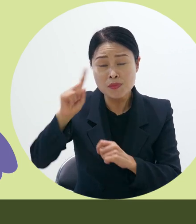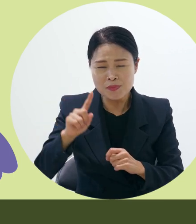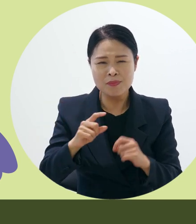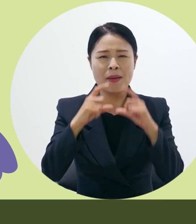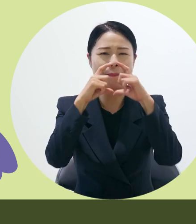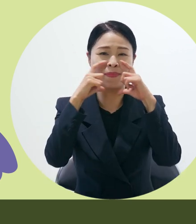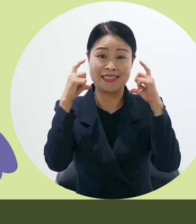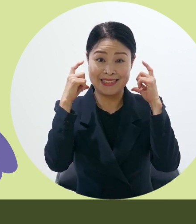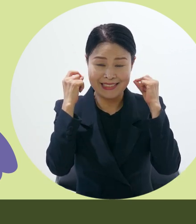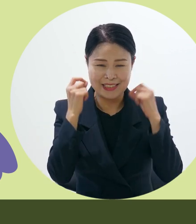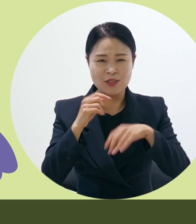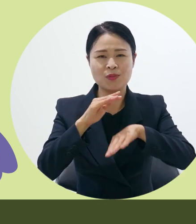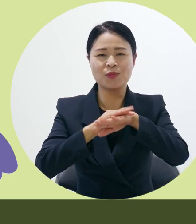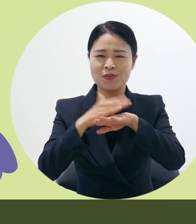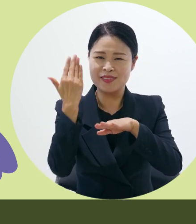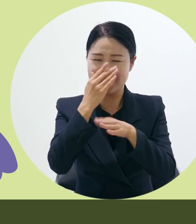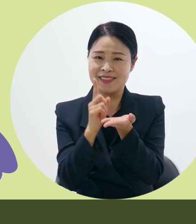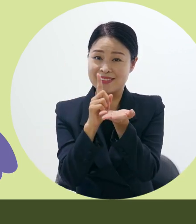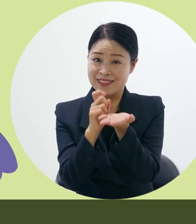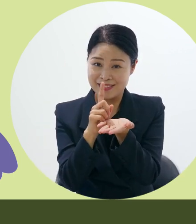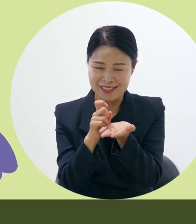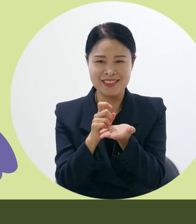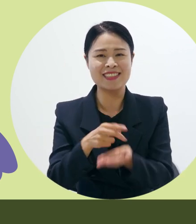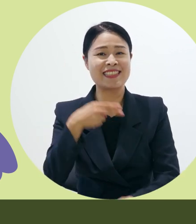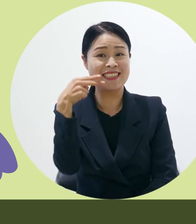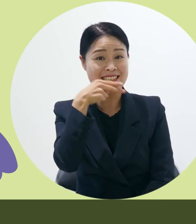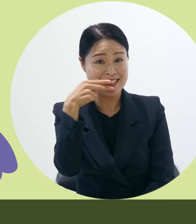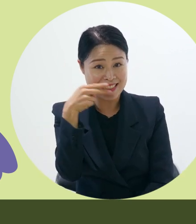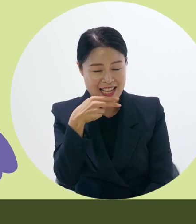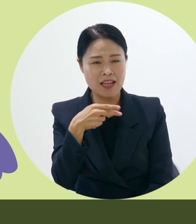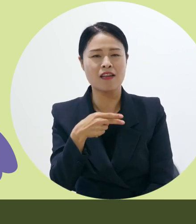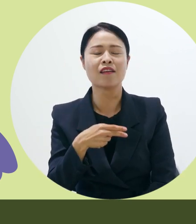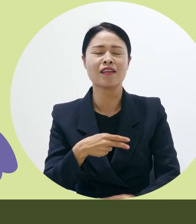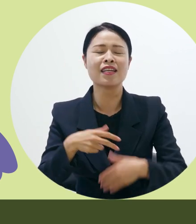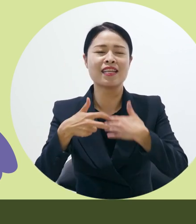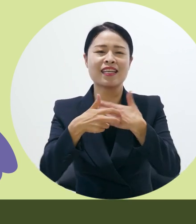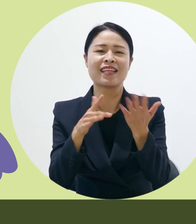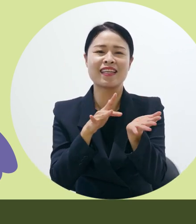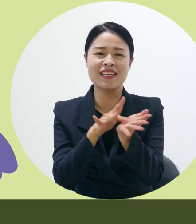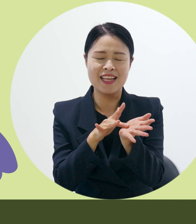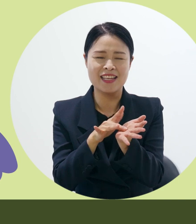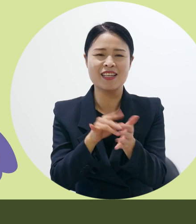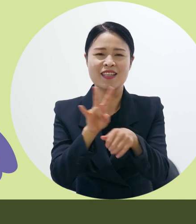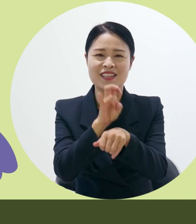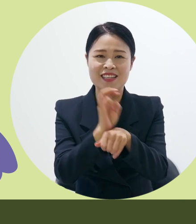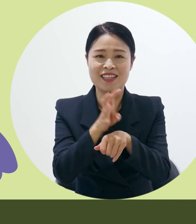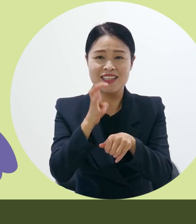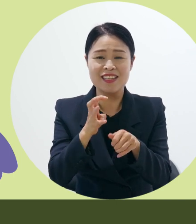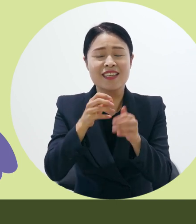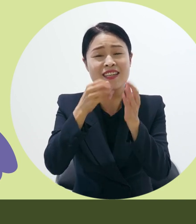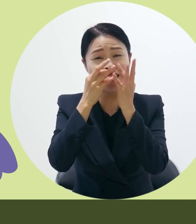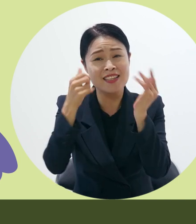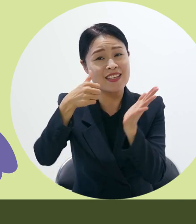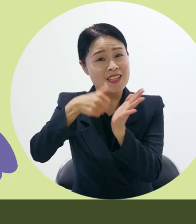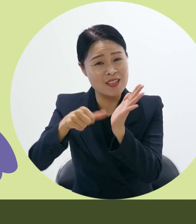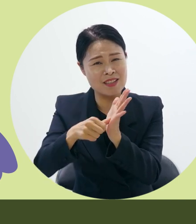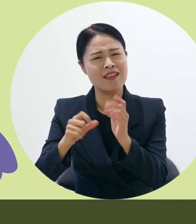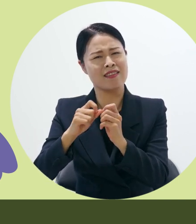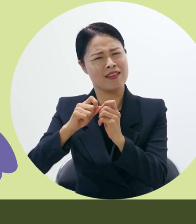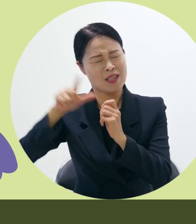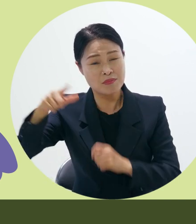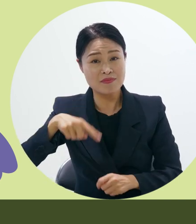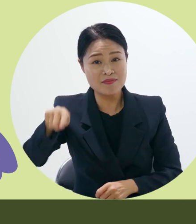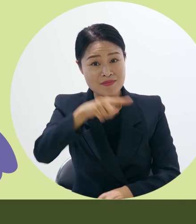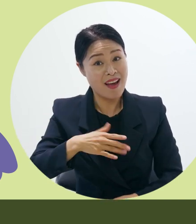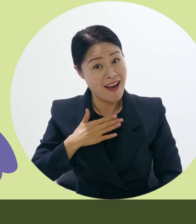흔히 볼 수 있는 마스크, 손소독제, 치약 등은 대부분 의약외품이라는 사실 알고